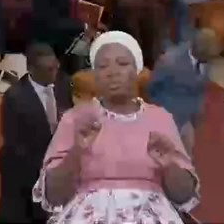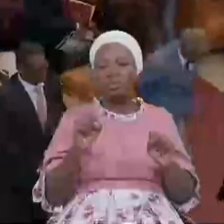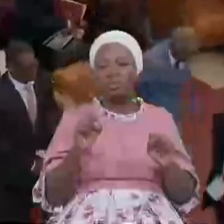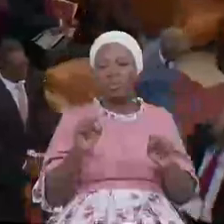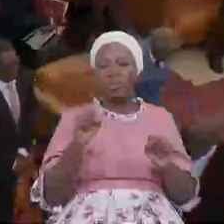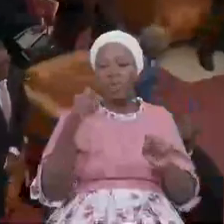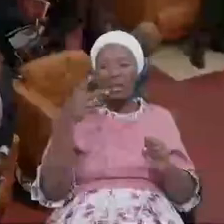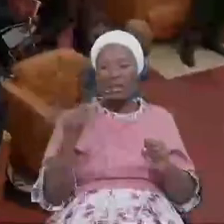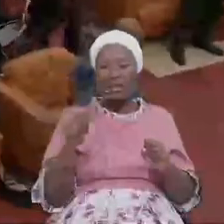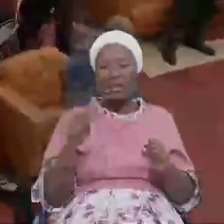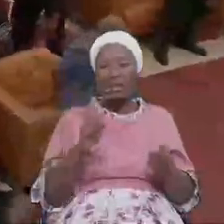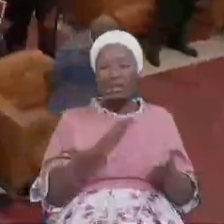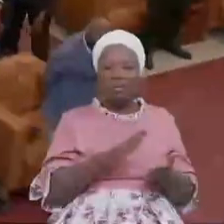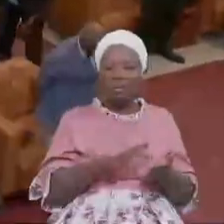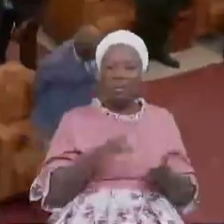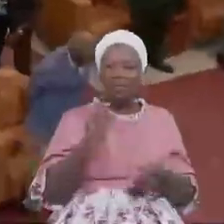De gloire en gloire.